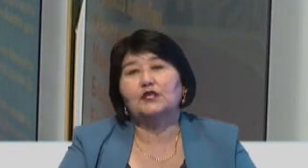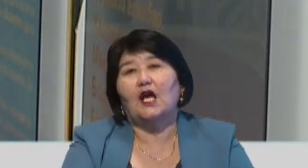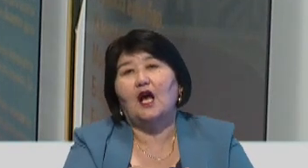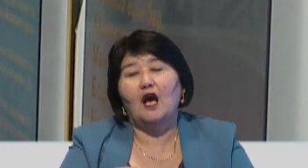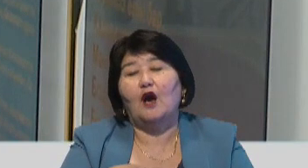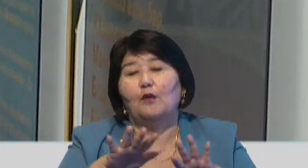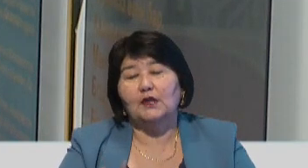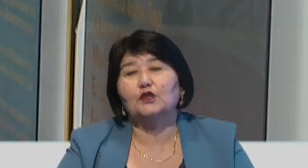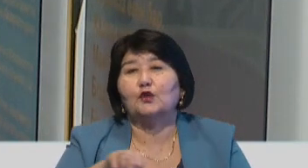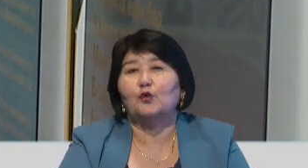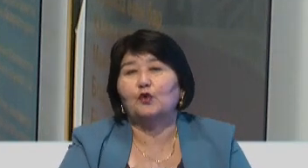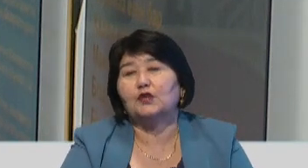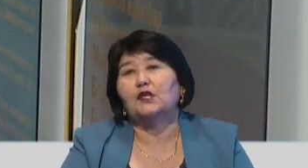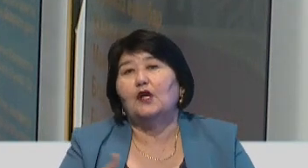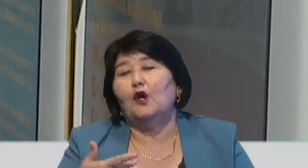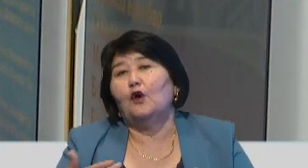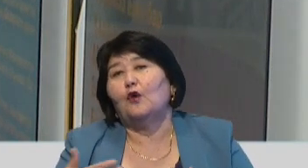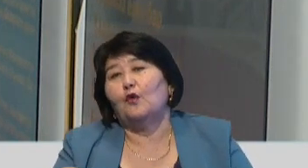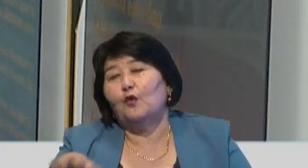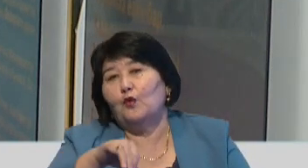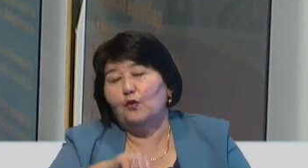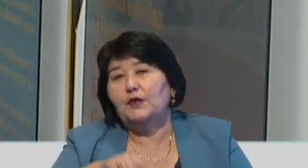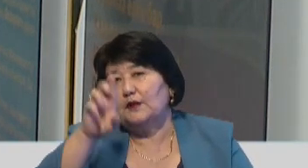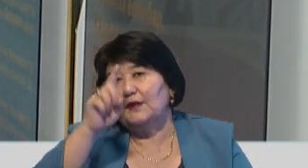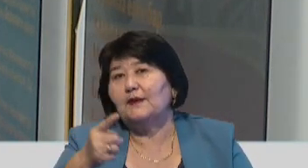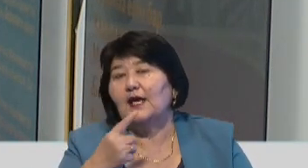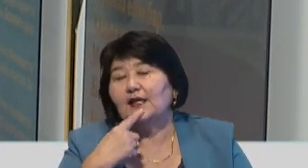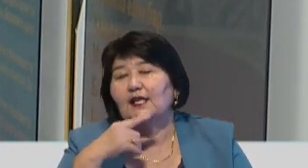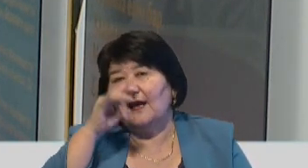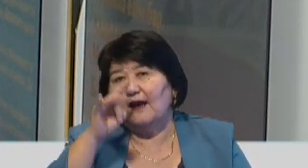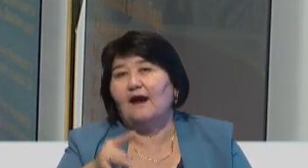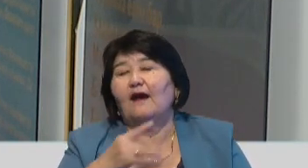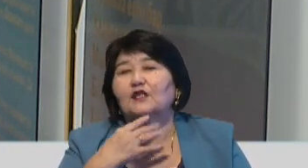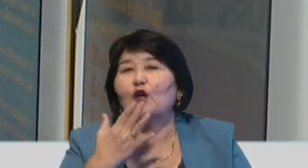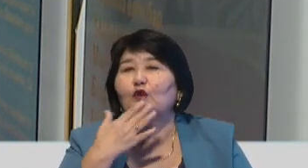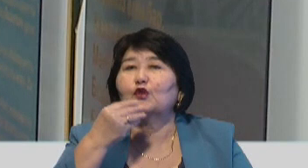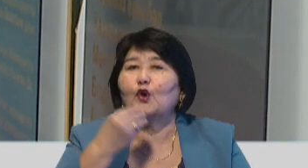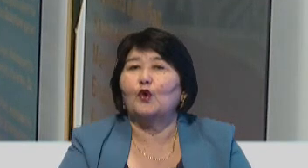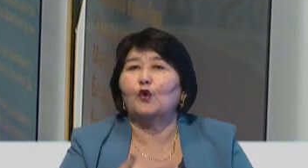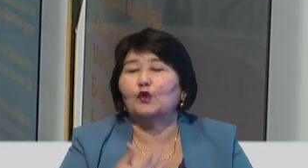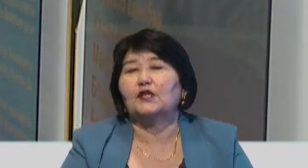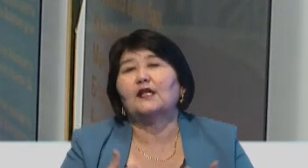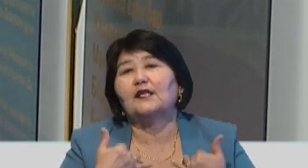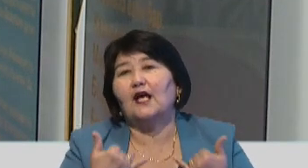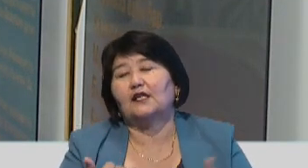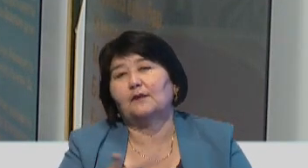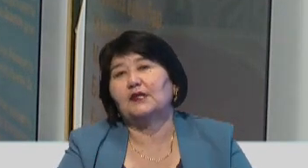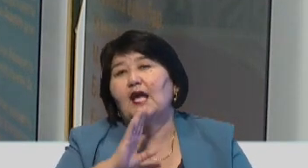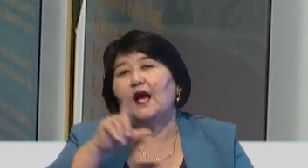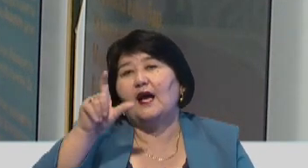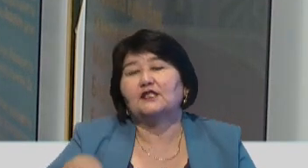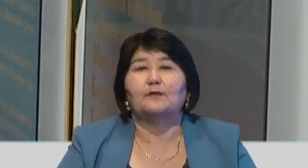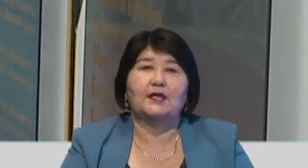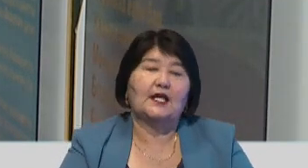қауымдастықтың ортасында да өнерімізде де мемлекеттік тілді қазақтың ұлттық құндылықтарын дәріптеп келе жатқан азаматша